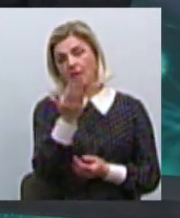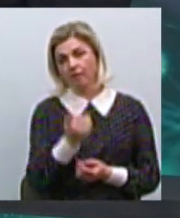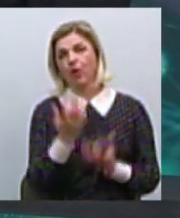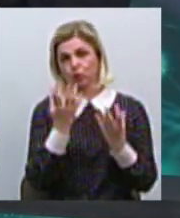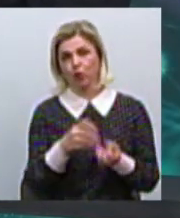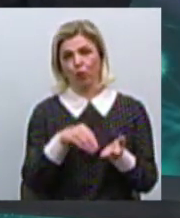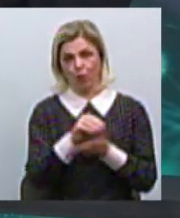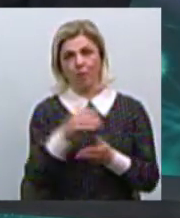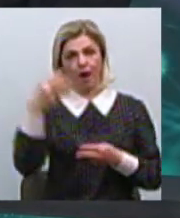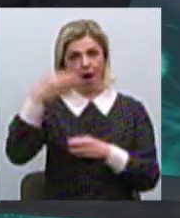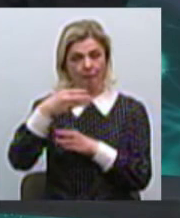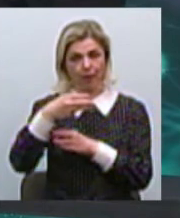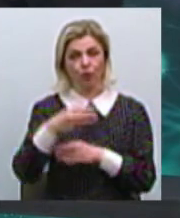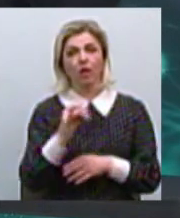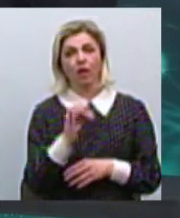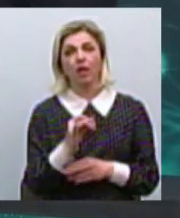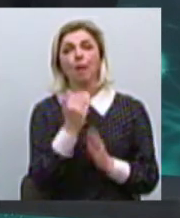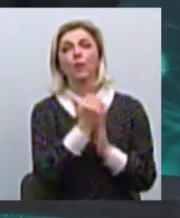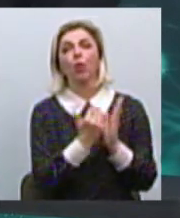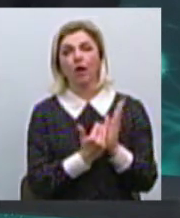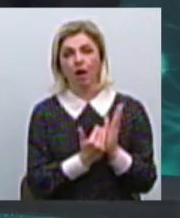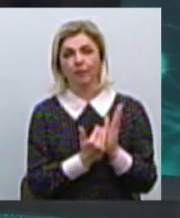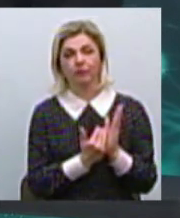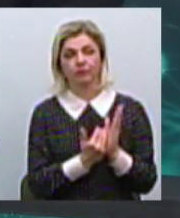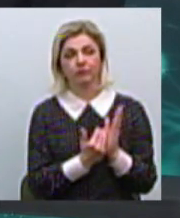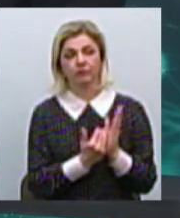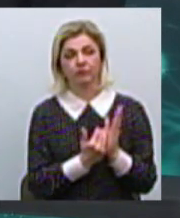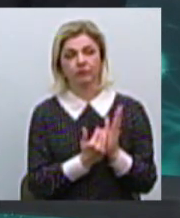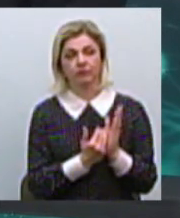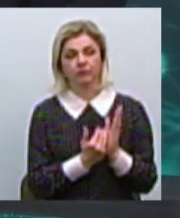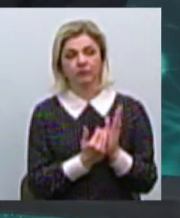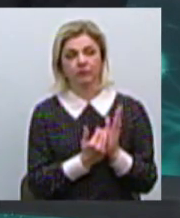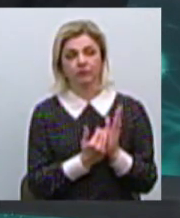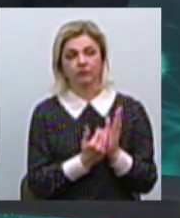жаль, і програмно-цільовий метод